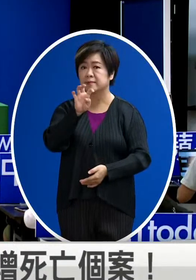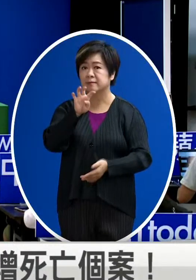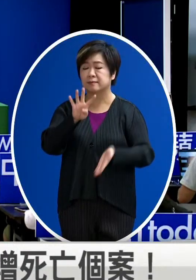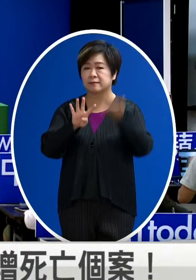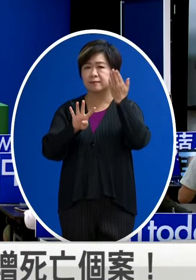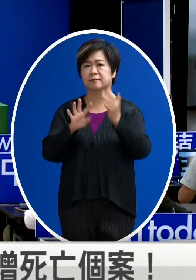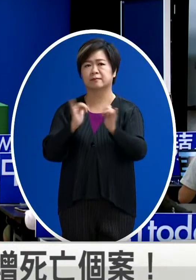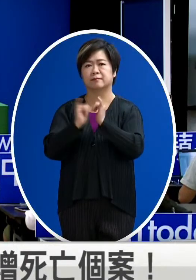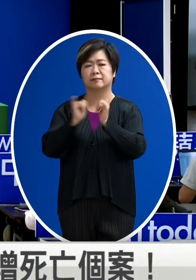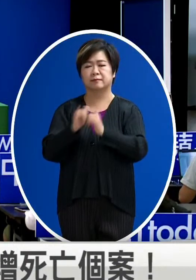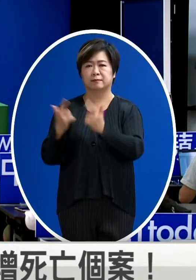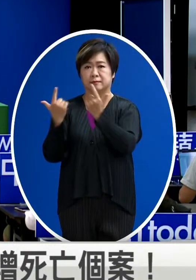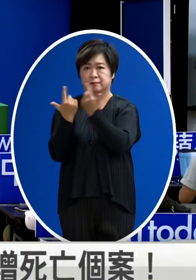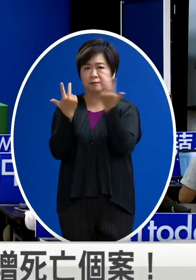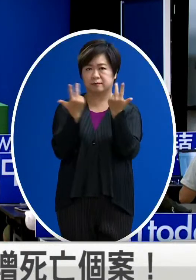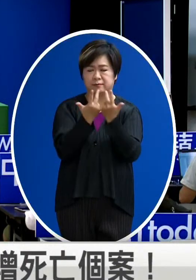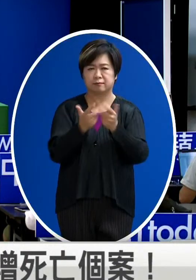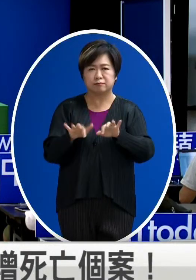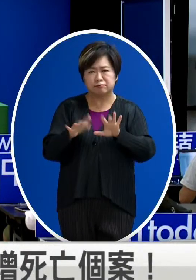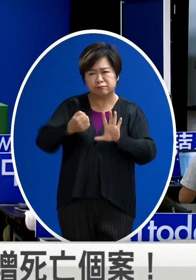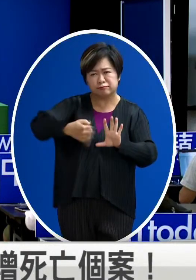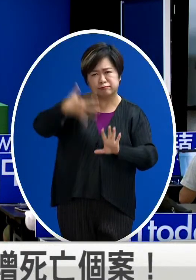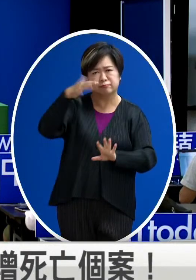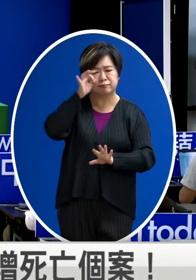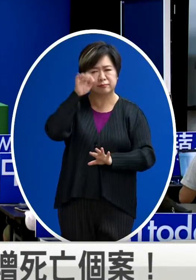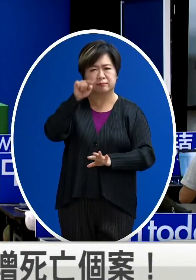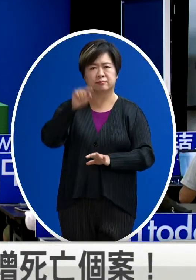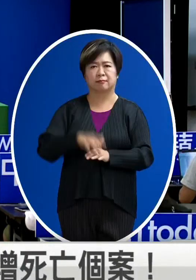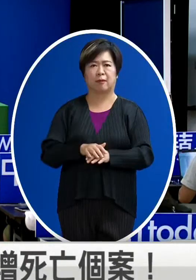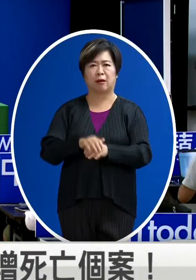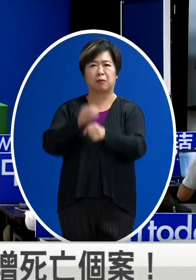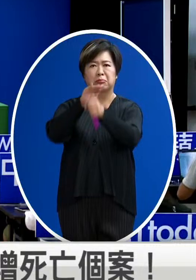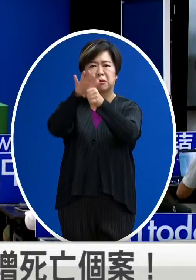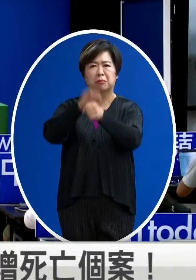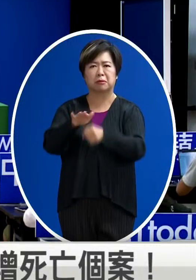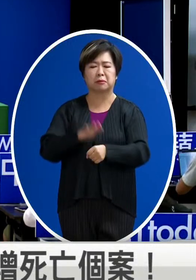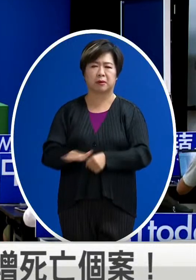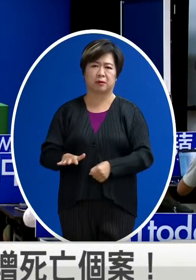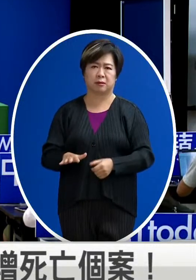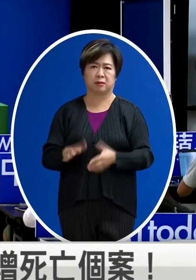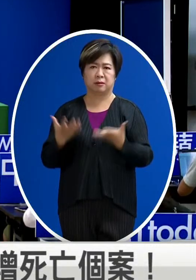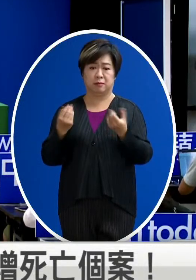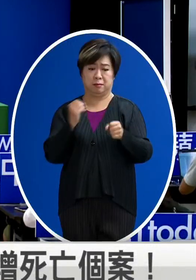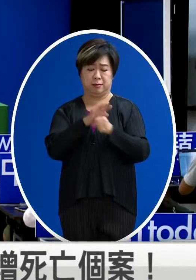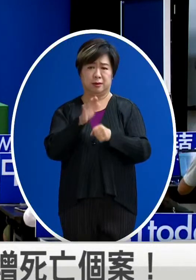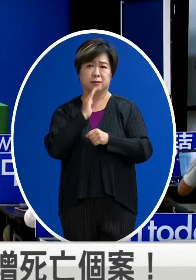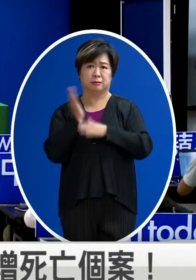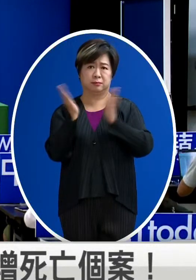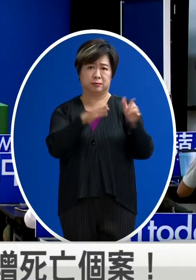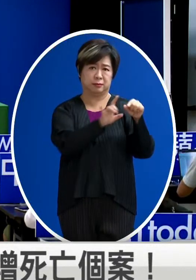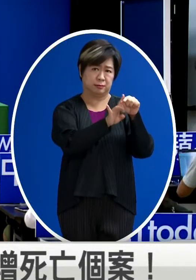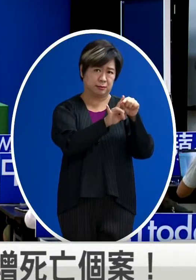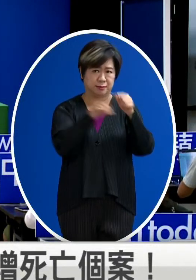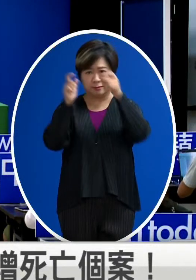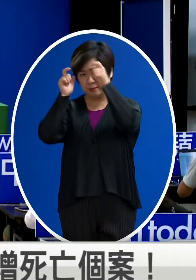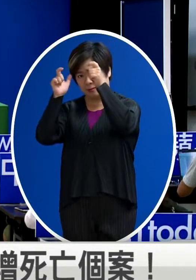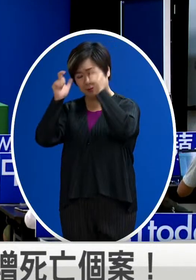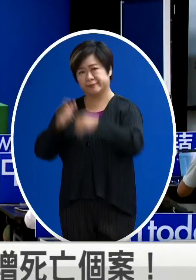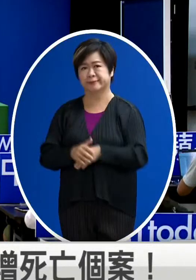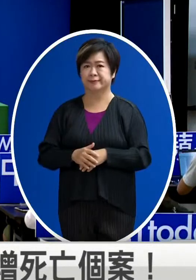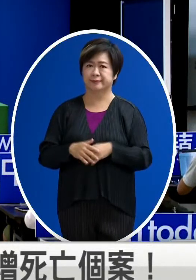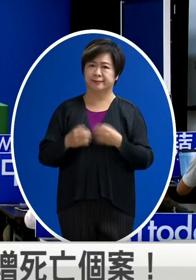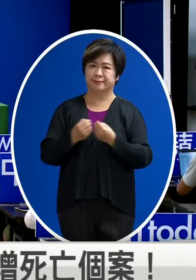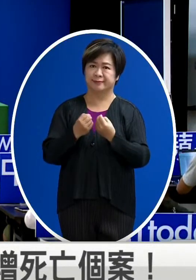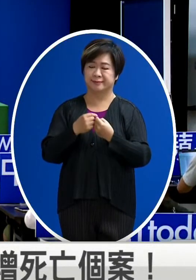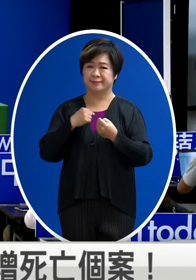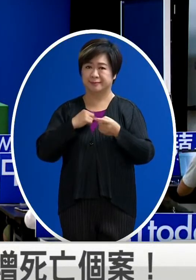在双北的民众，他们打开预约平台，发现通通都是额满，然后没有额满的反而是在台中啊或高雄，然后他们就好奇说，所以